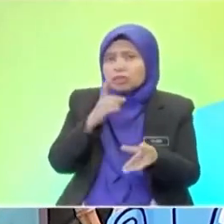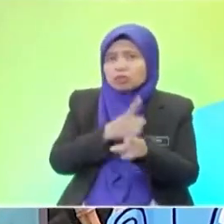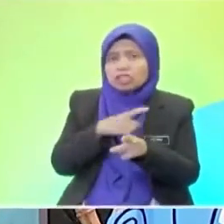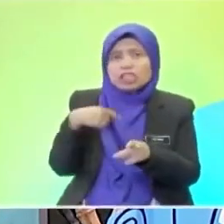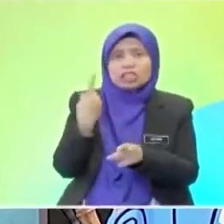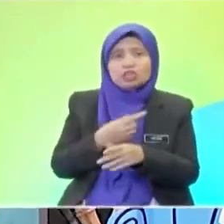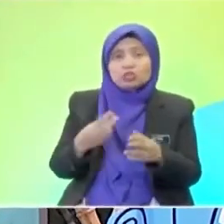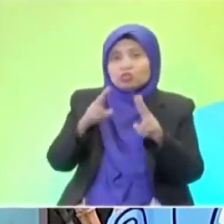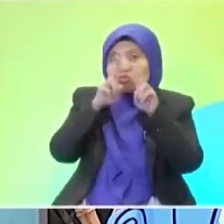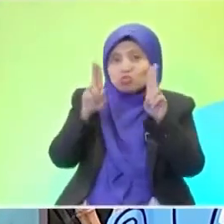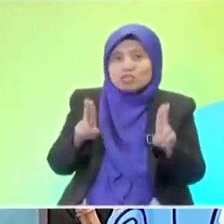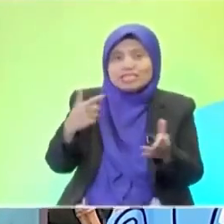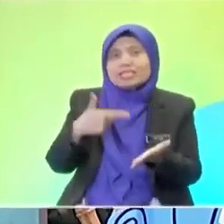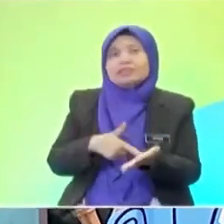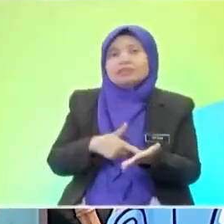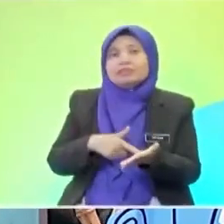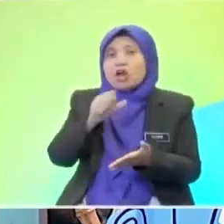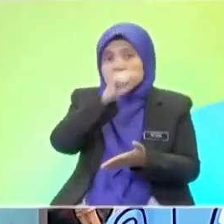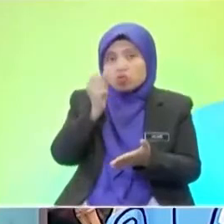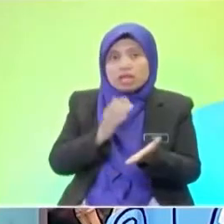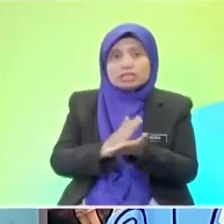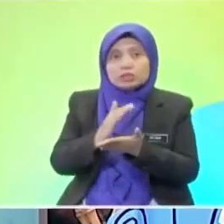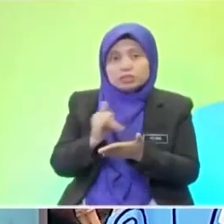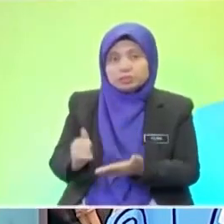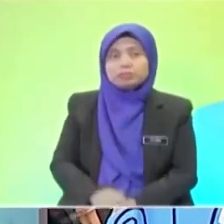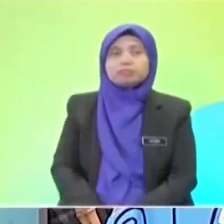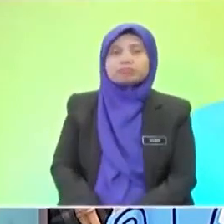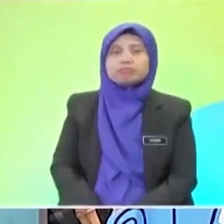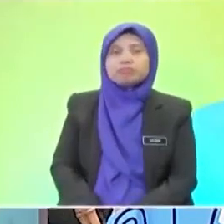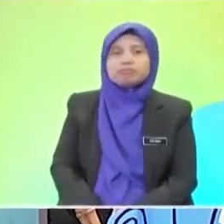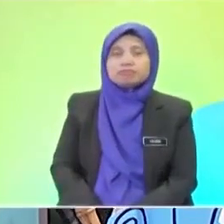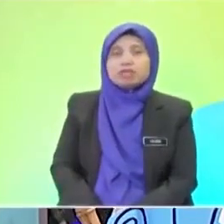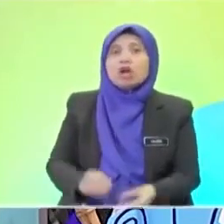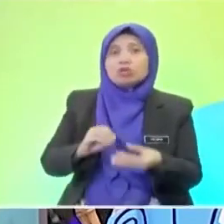lagi job kita lihat soal dan yang seterusnya betul-betul